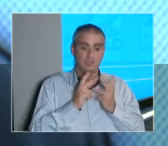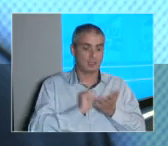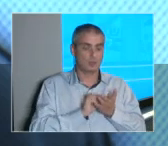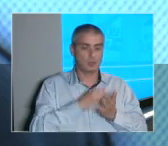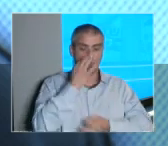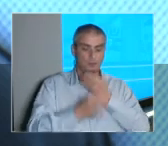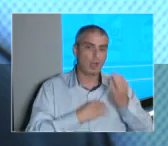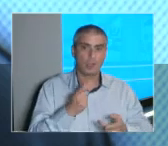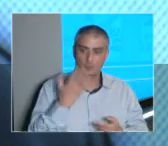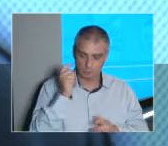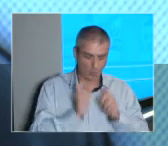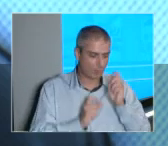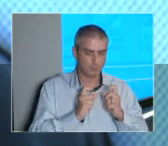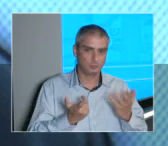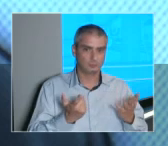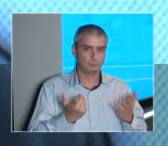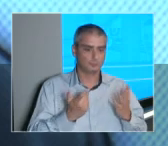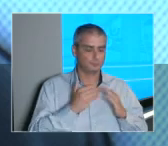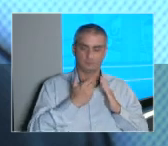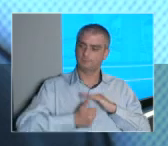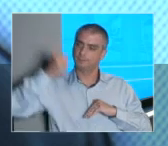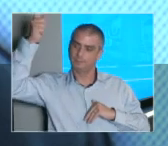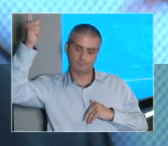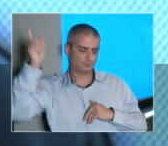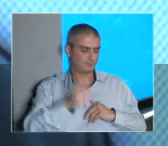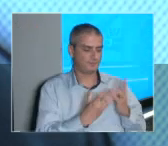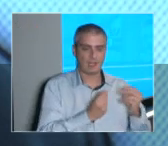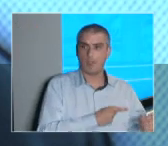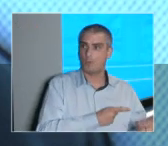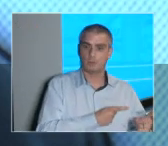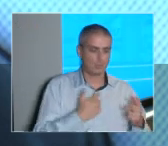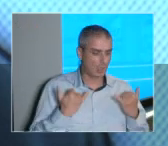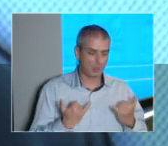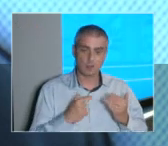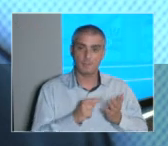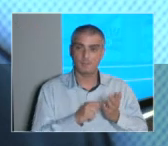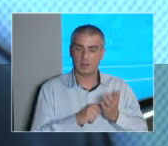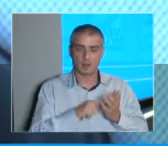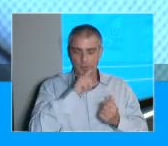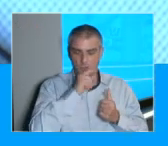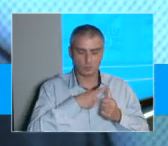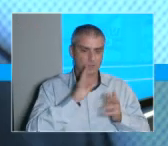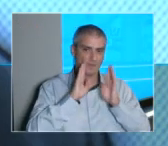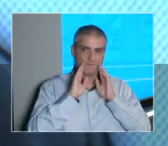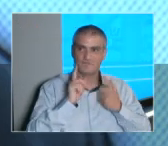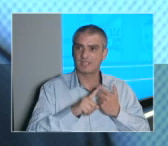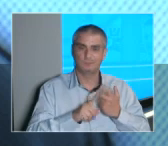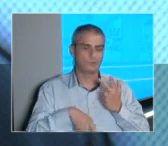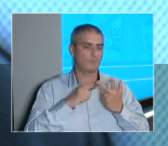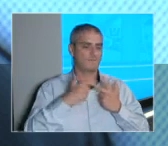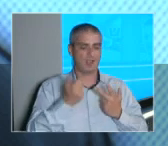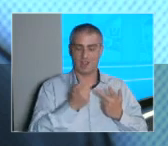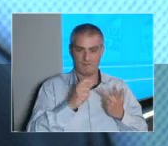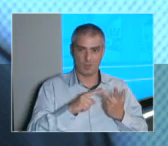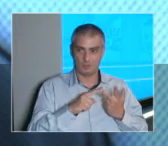ששואלים שאלות, היו אנשים שנצבו בין המנהיג לבין ההמון. היום, בגלל הטוויטר והפייסבוק והאייפון